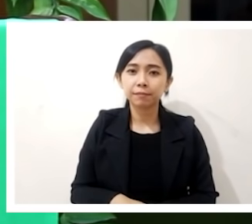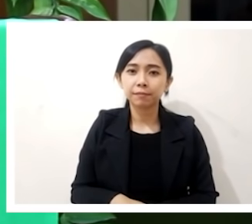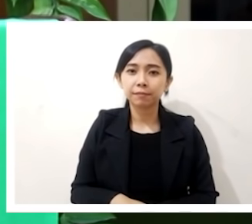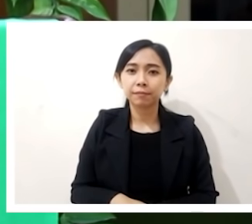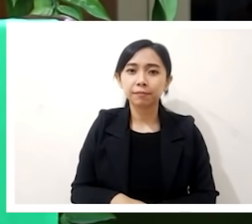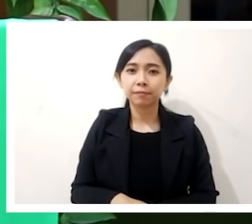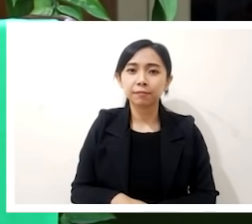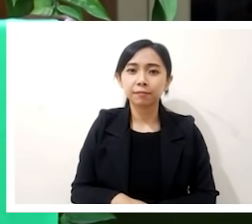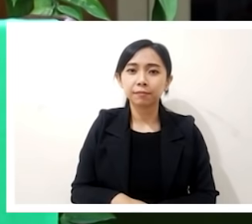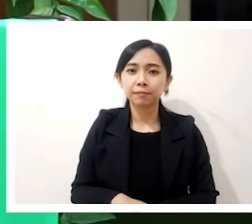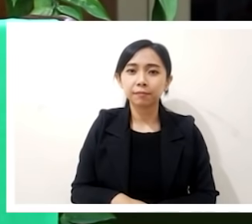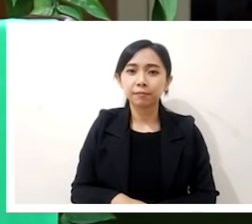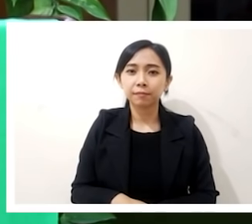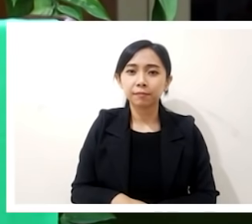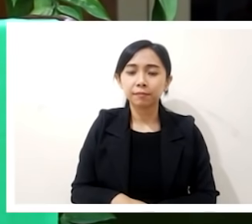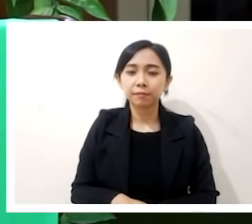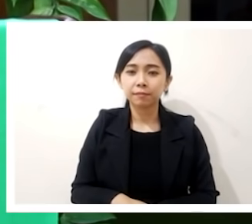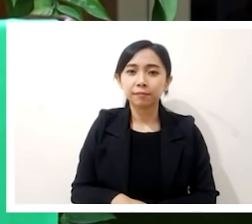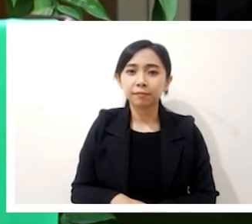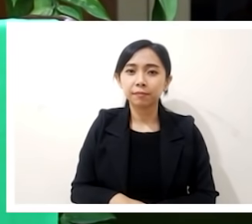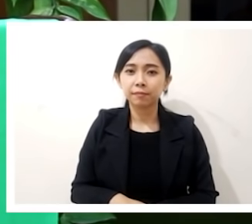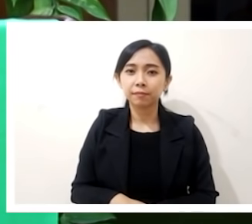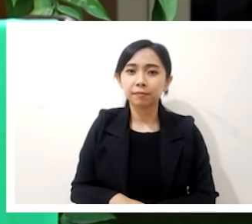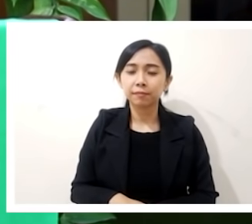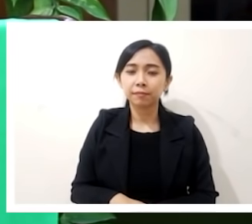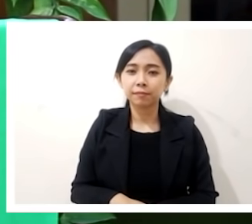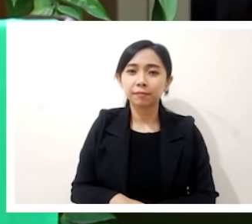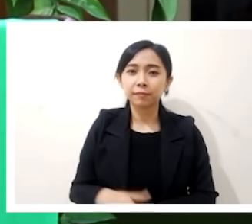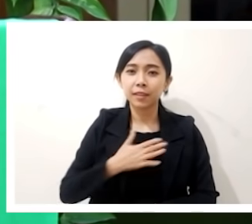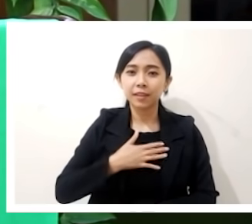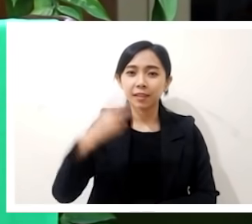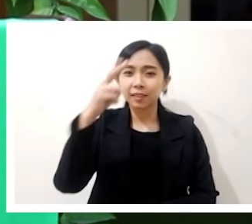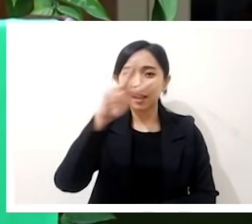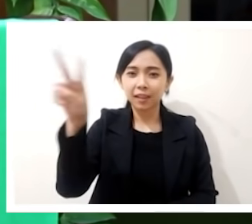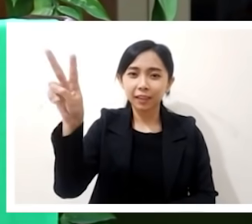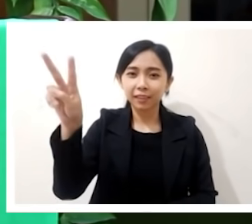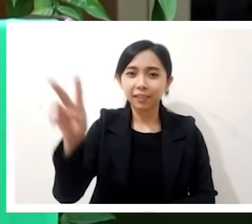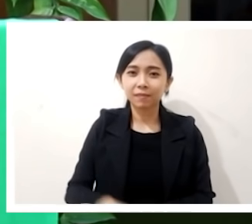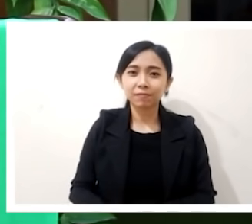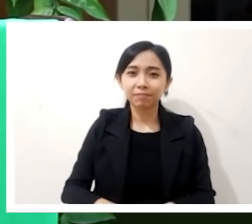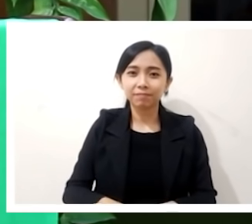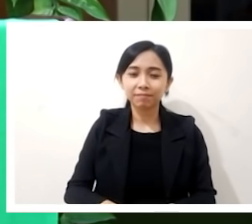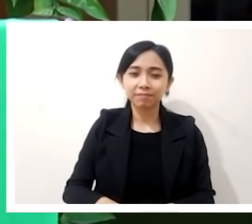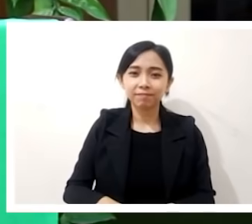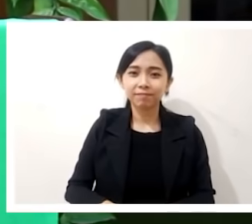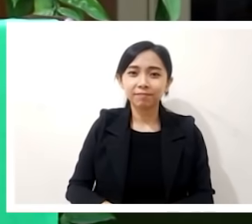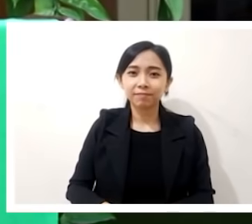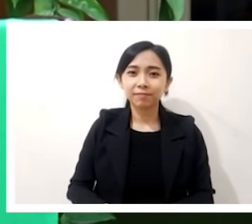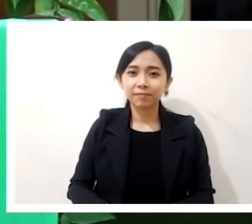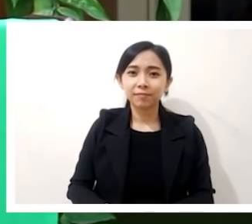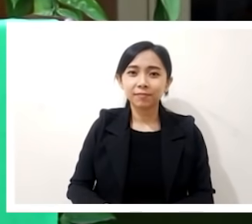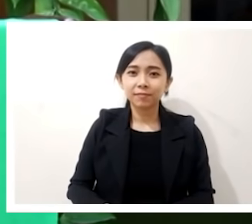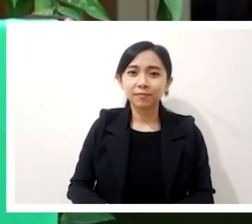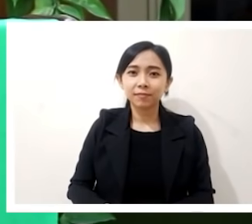Mempersiapkan khotbah ini saya memperhatikan Kamus Besar Bahasa Indonesia. Kata korban lebih menunjuk pada orang yang terluka atau